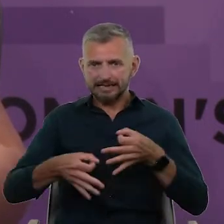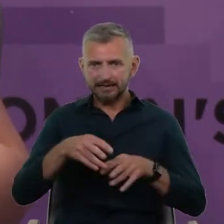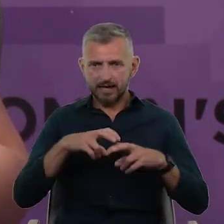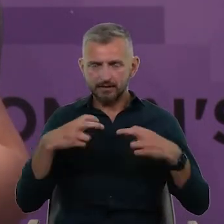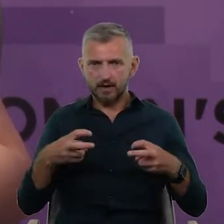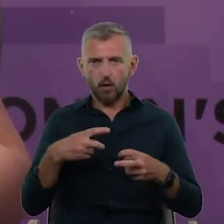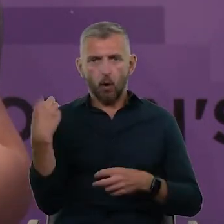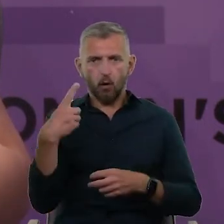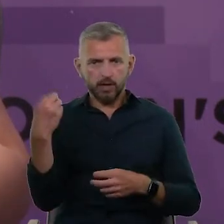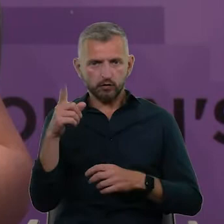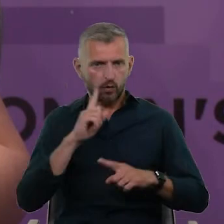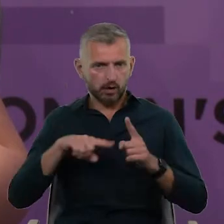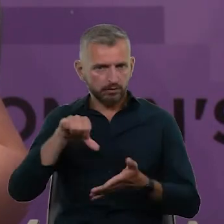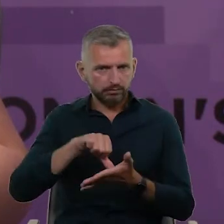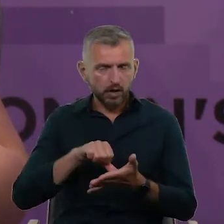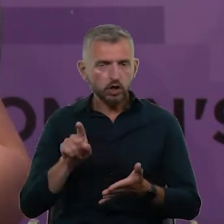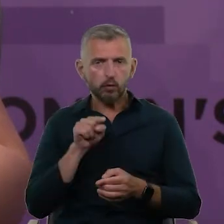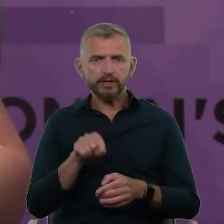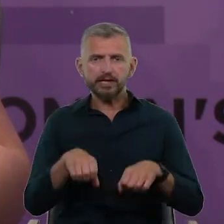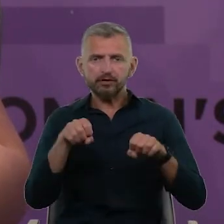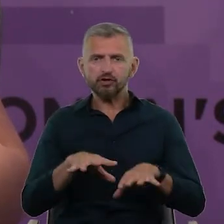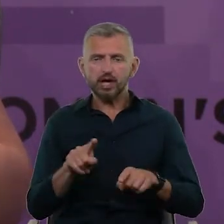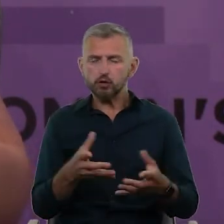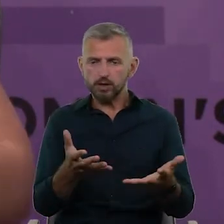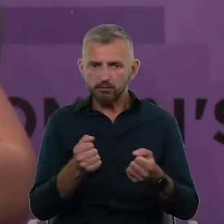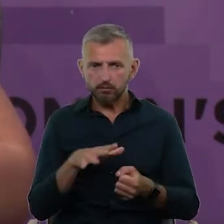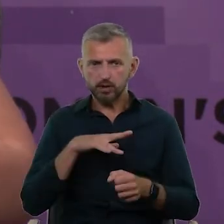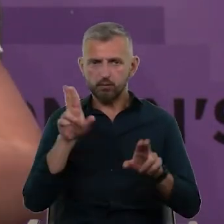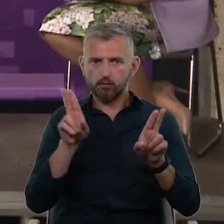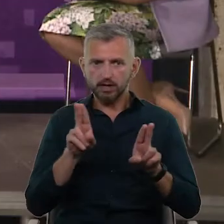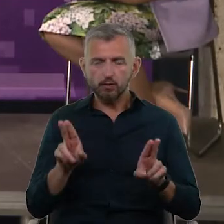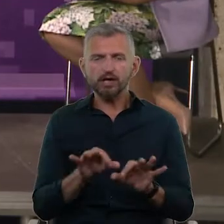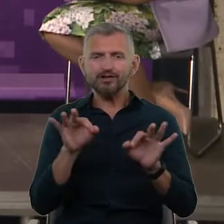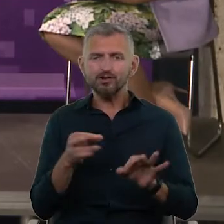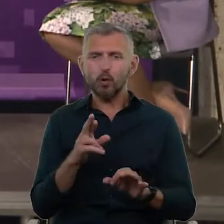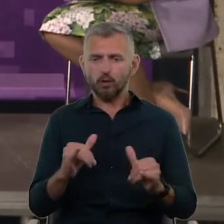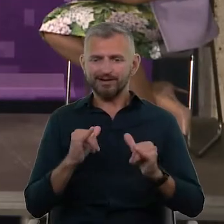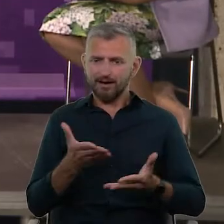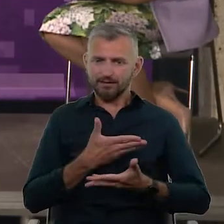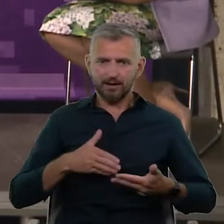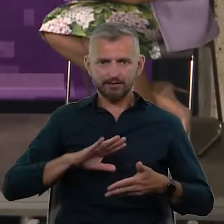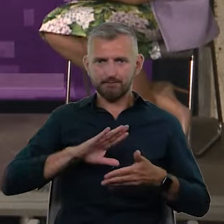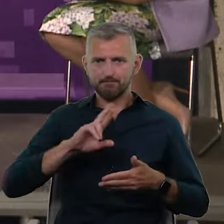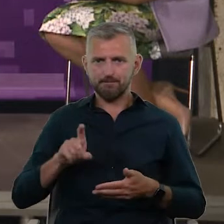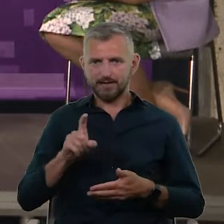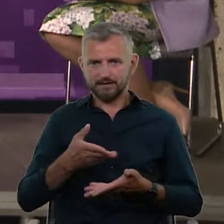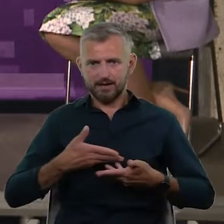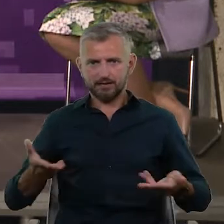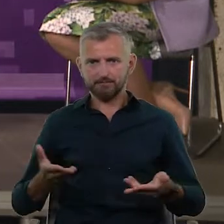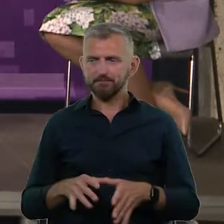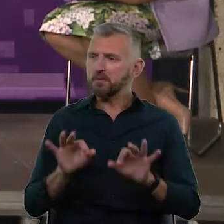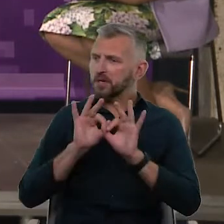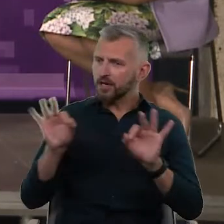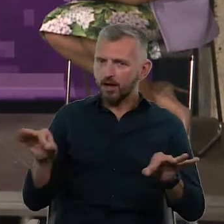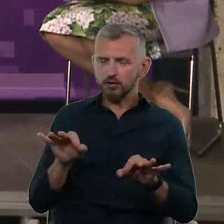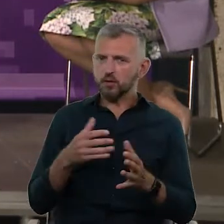того, щоб ті рішення, які приймаються, вони були по принципу «нічого для нас, без нас». Прекрасно. Тобто якраз